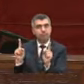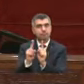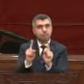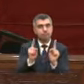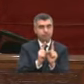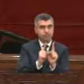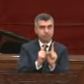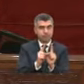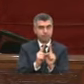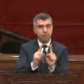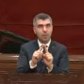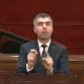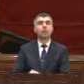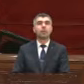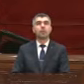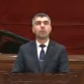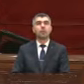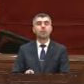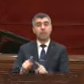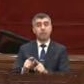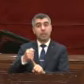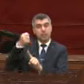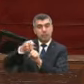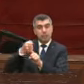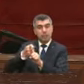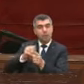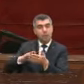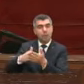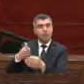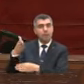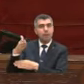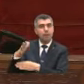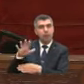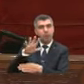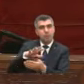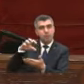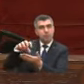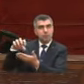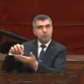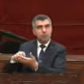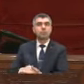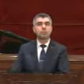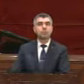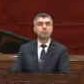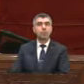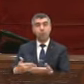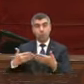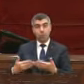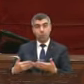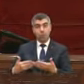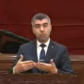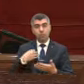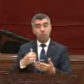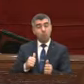خلال شروع في تنفيذ مخطط إصلاح المنظومة القنصلية. ممكن اليوم انكم